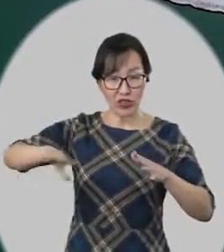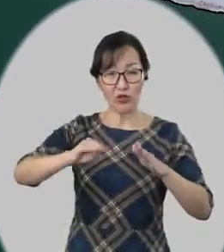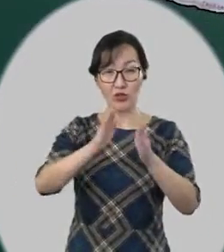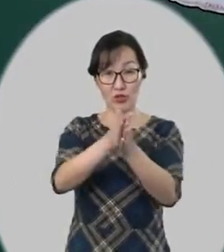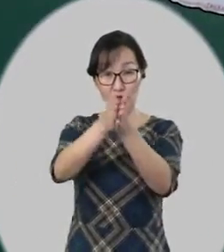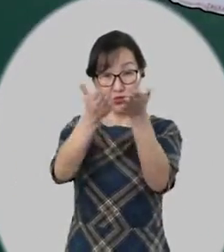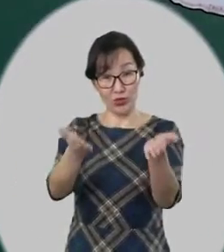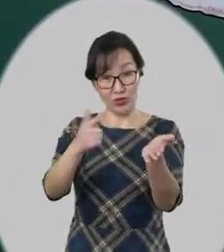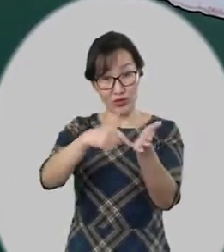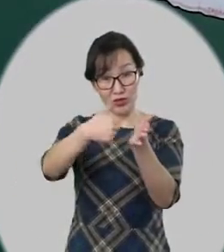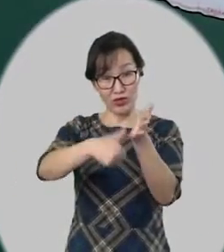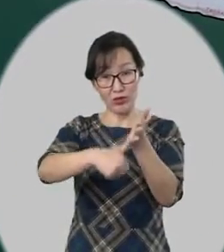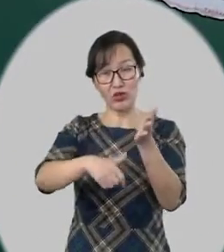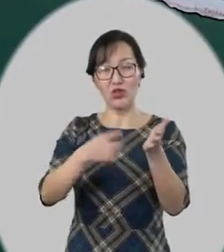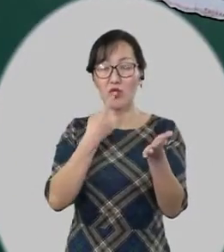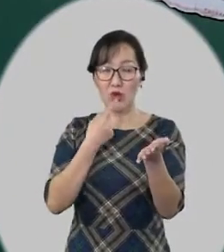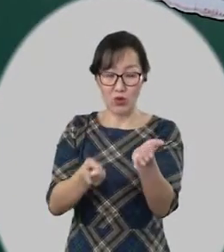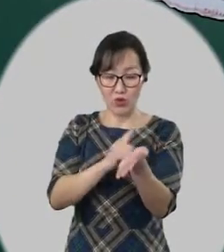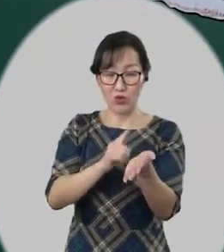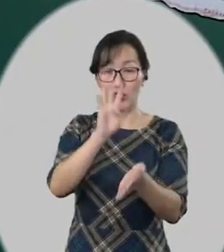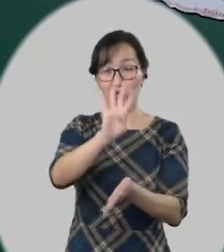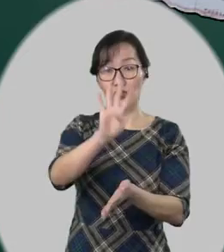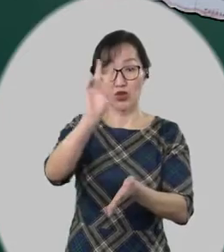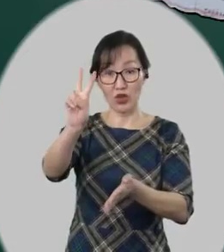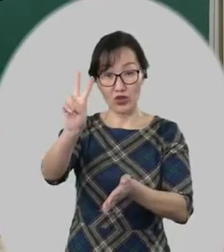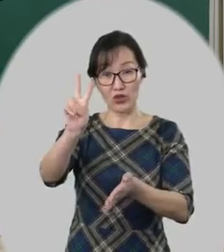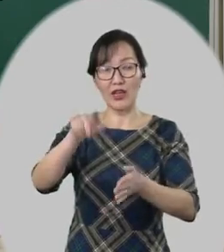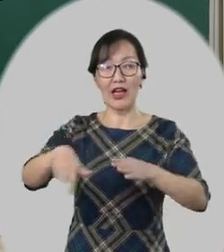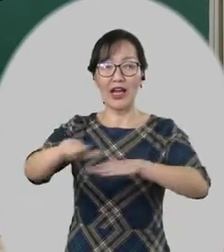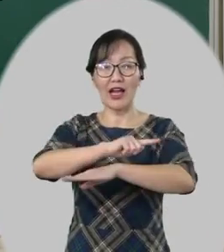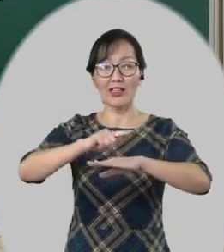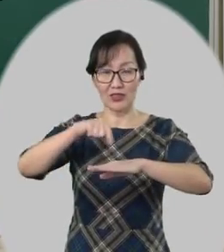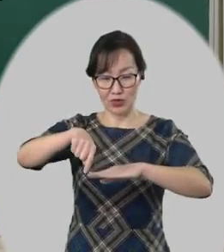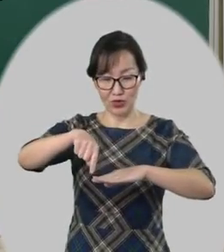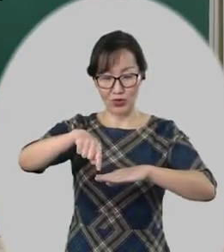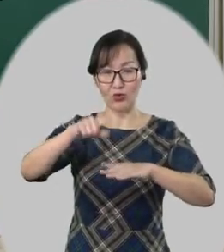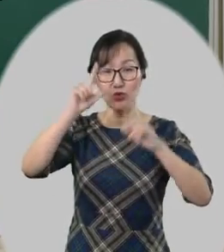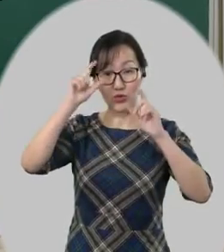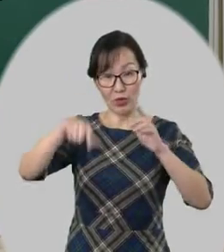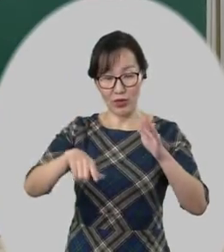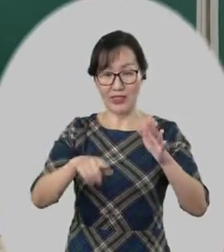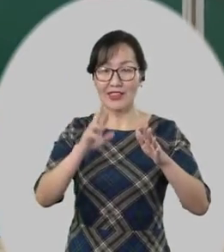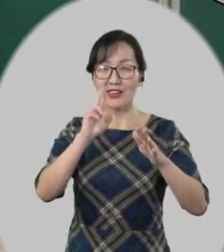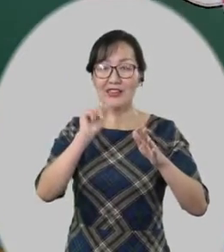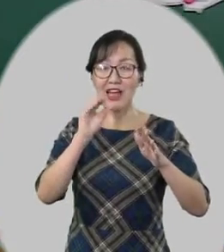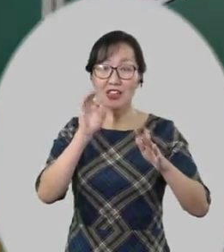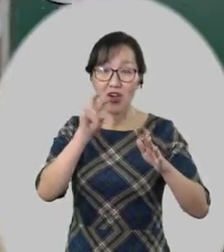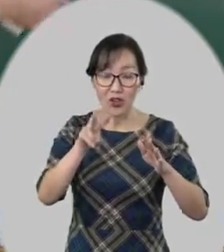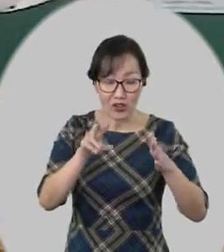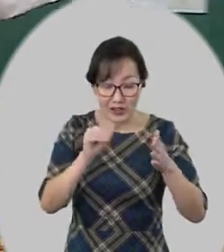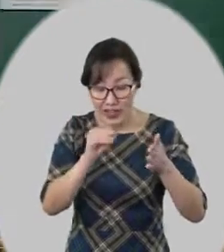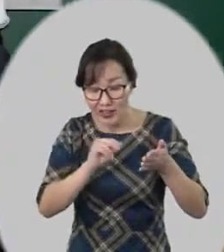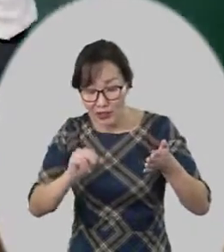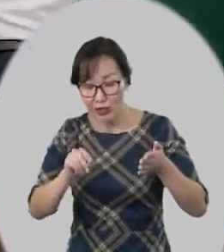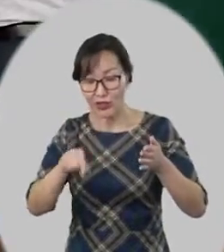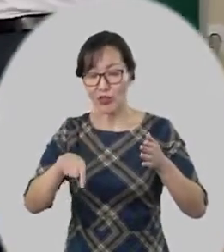чихийн 49-р хуудсанд байгаа газрын зургнаас олохын тулд яах вэ, яаж ажиллах вэ гэдэг талаар одоо багш